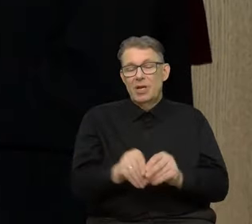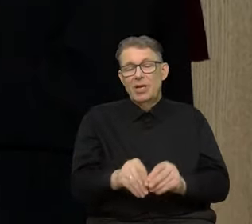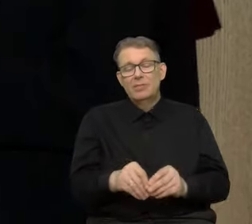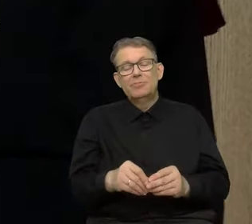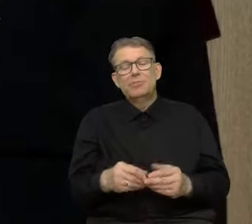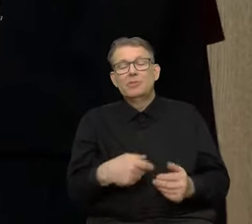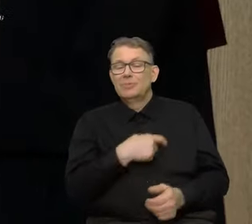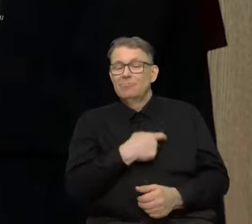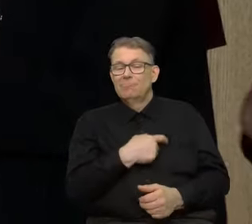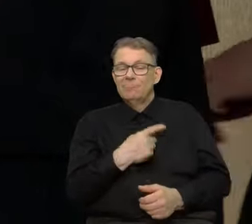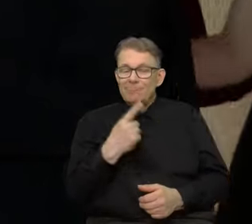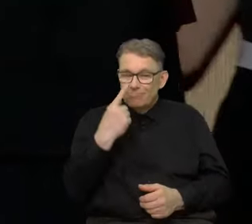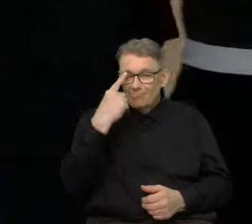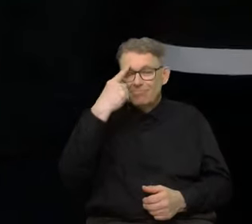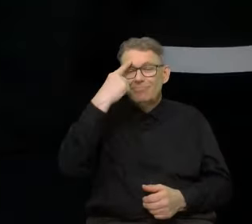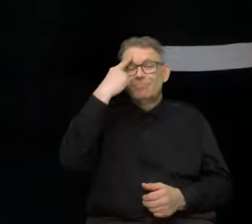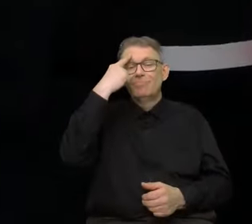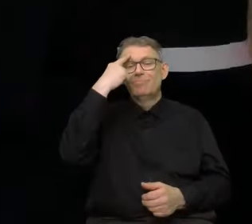wspominamy.